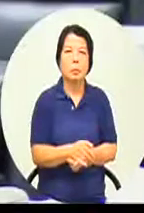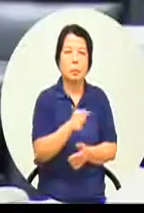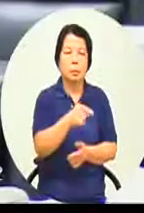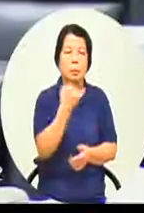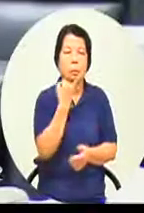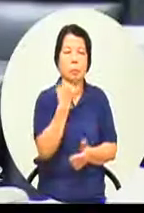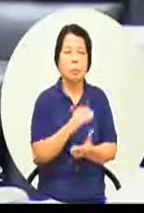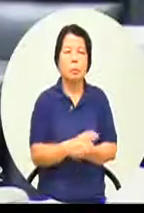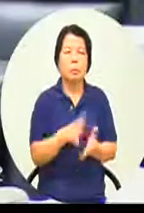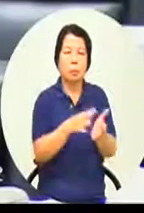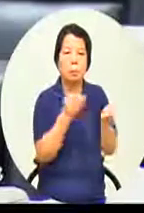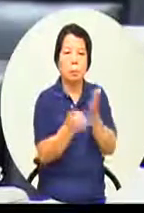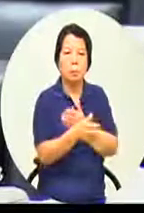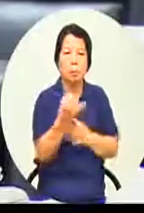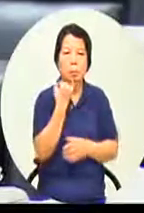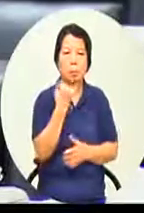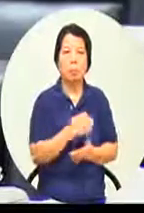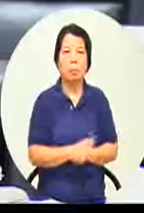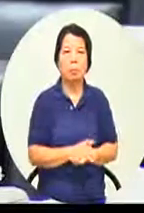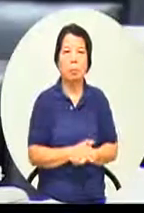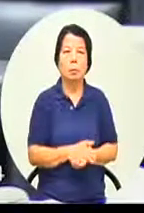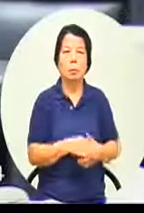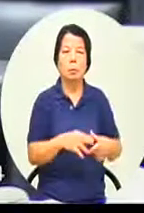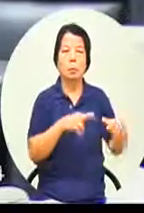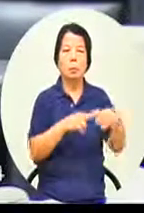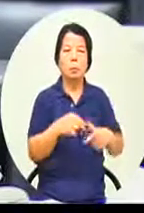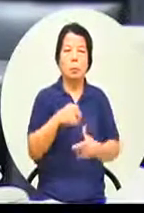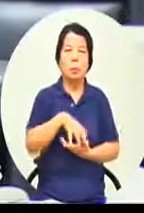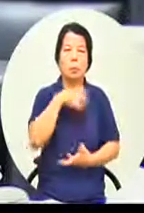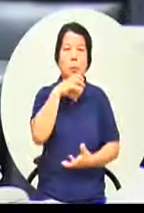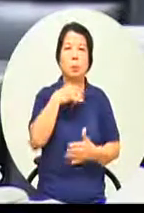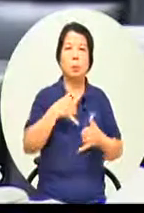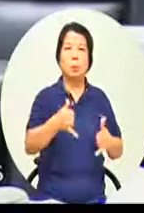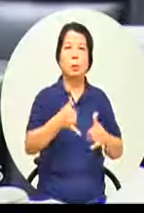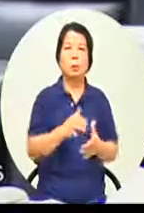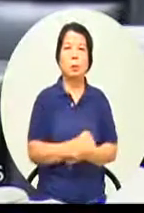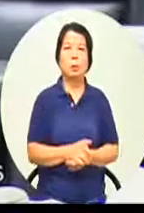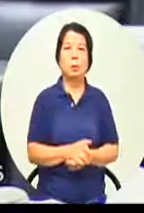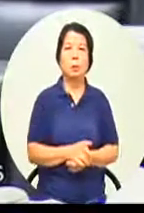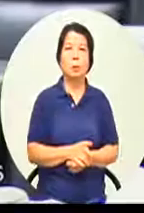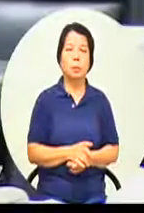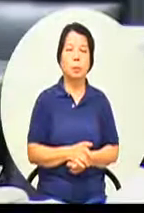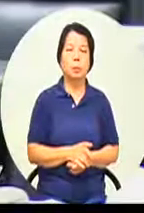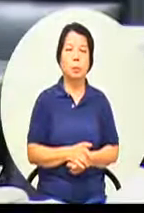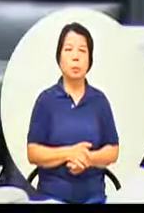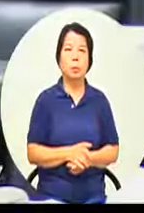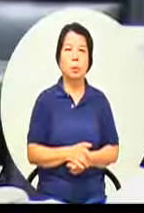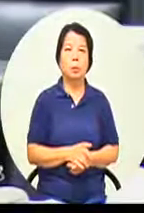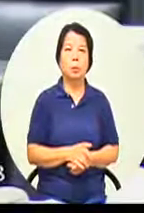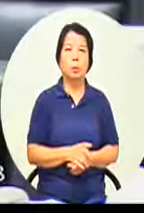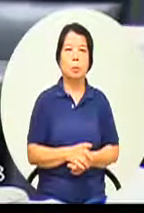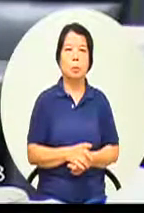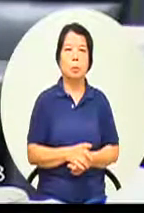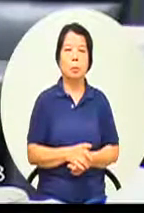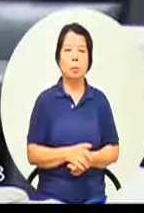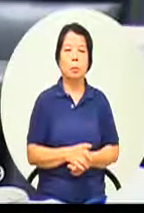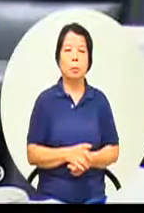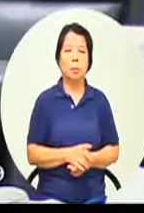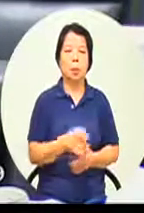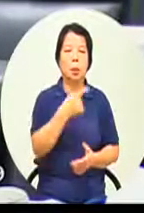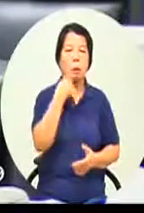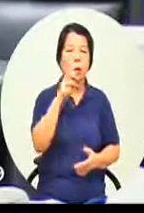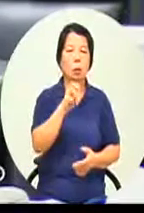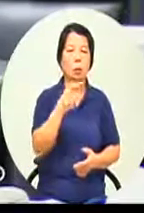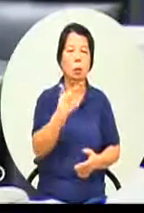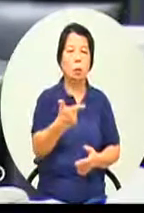可以废掉的。介寿路刚刚从我刚刚讲的介寿路到我们刚刚红三六那站，